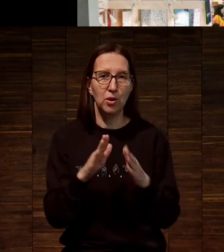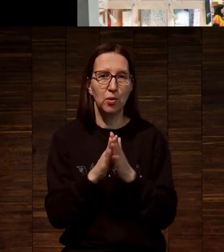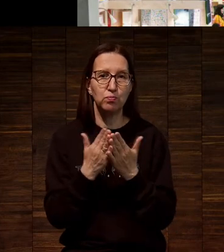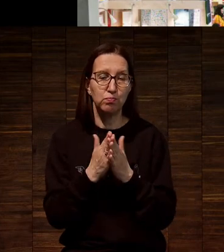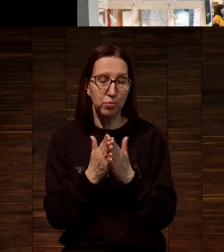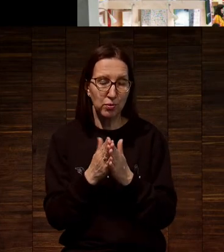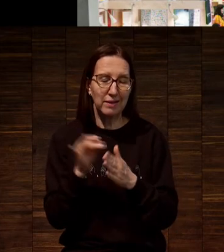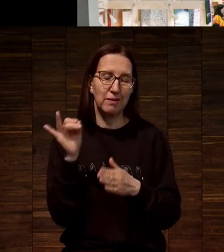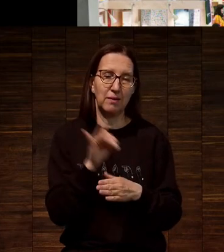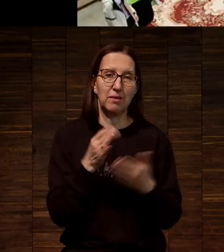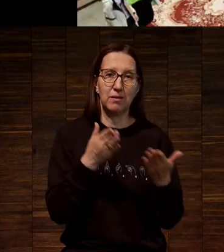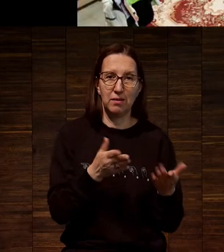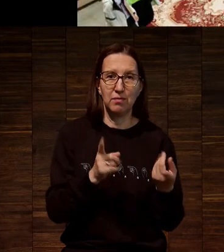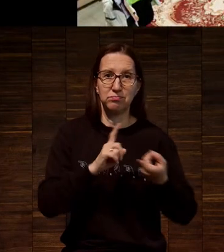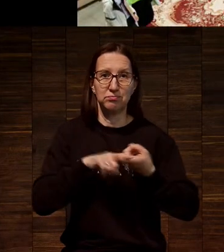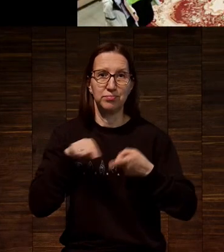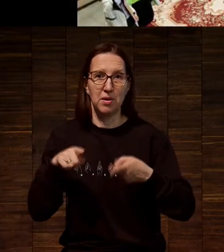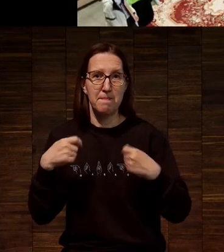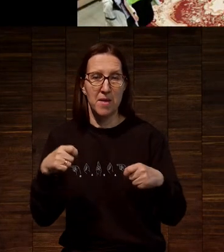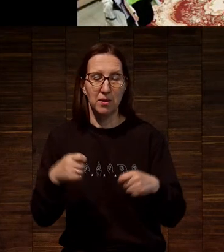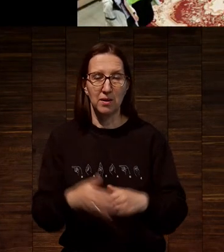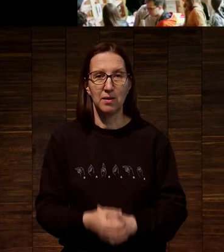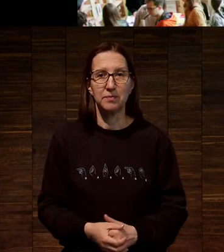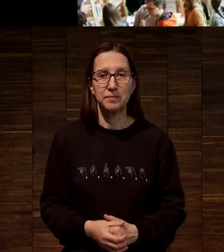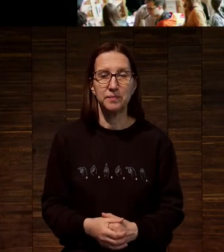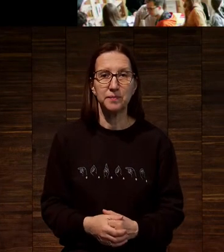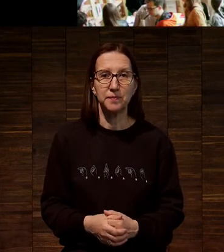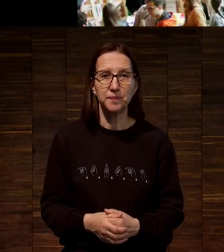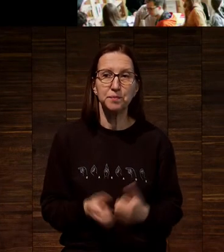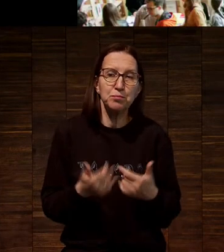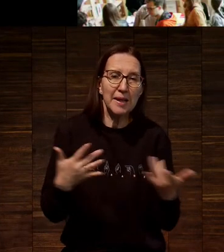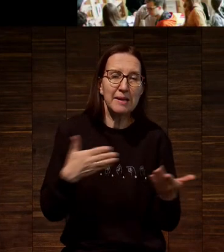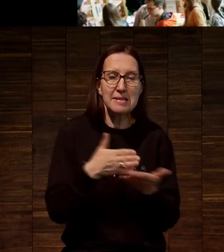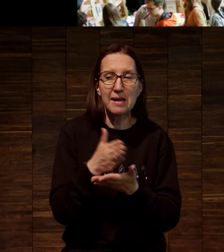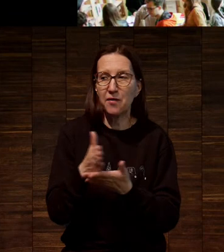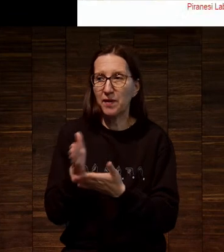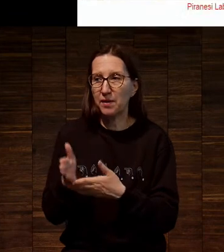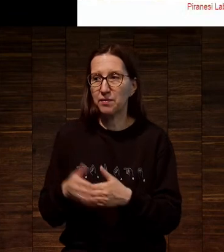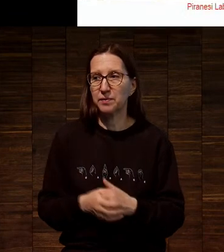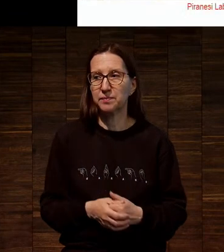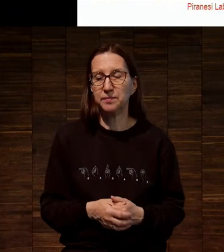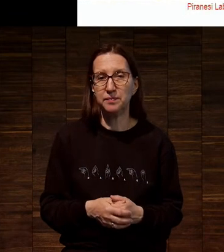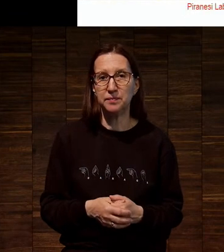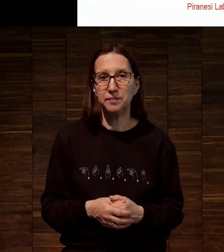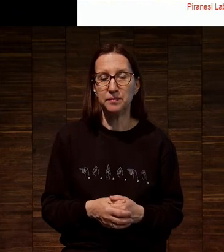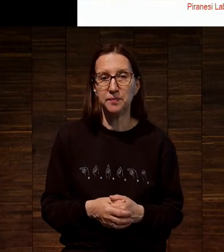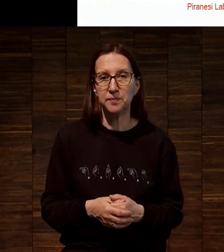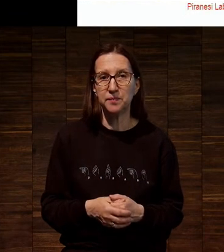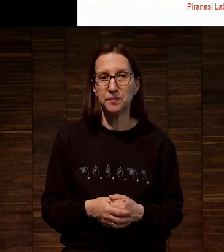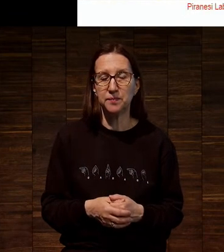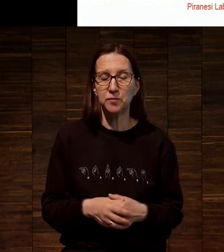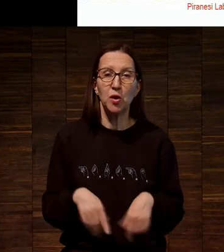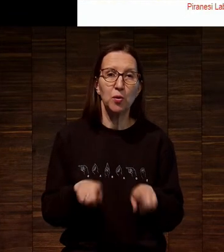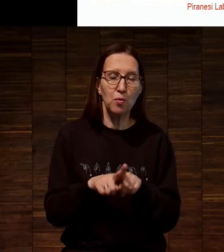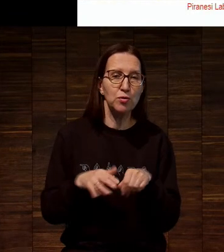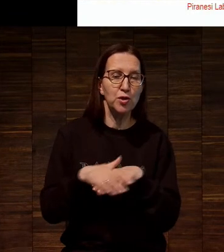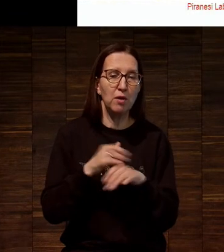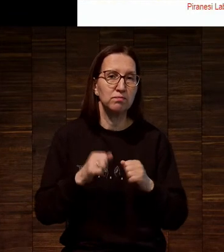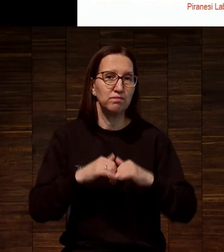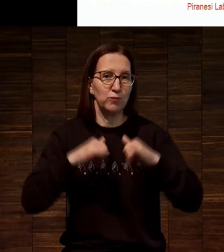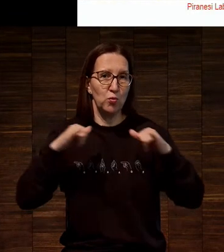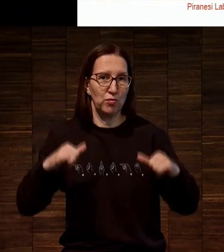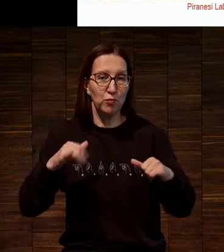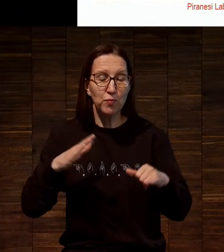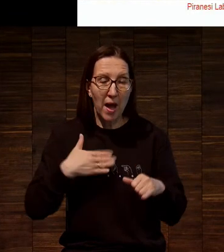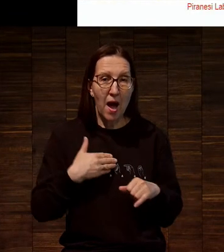Да. Вот. Что у нас дальше? Несколько видов. То есть уже аудитория расширялась. И вот надо сказать,